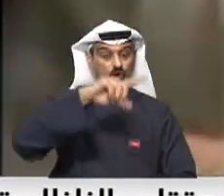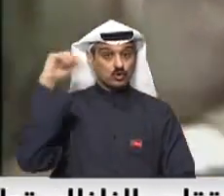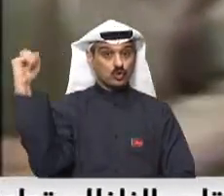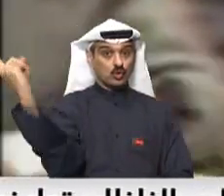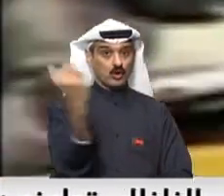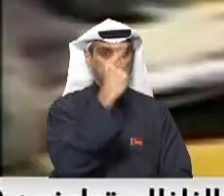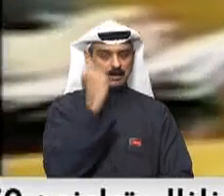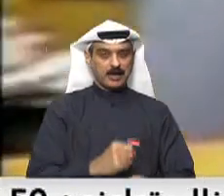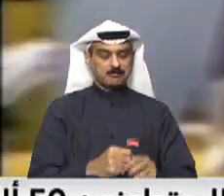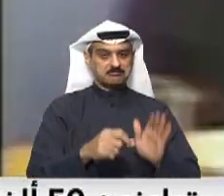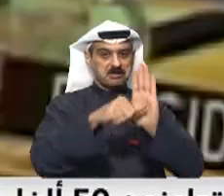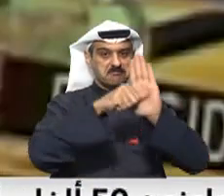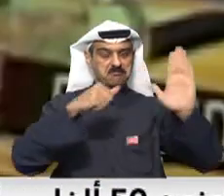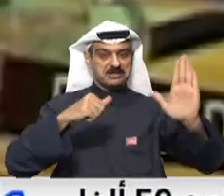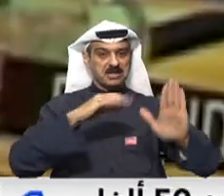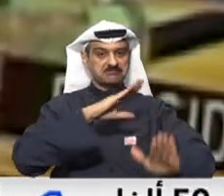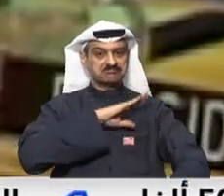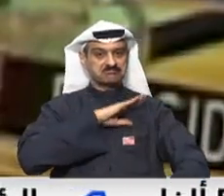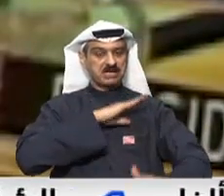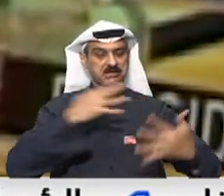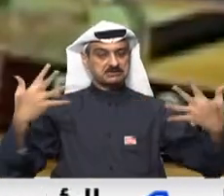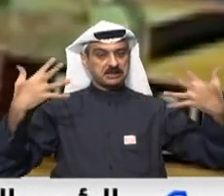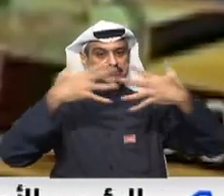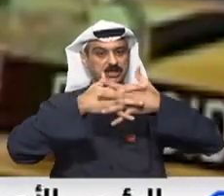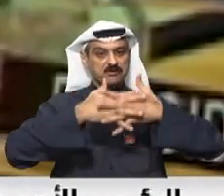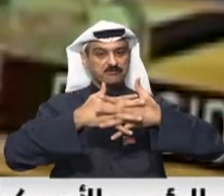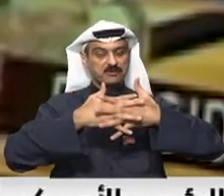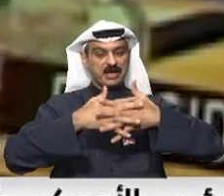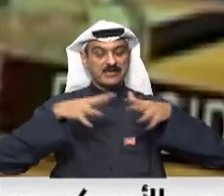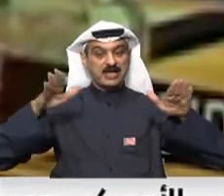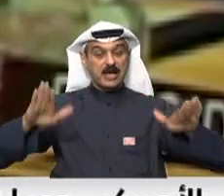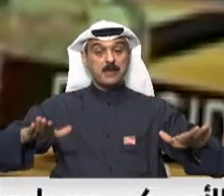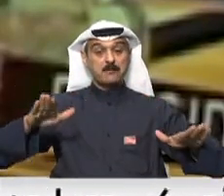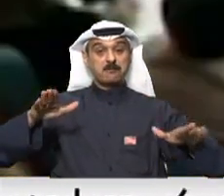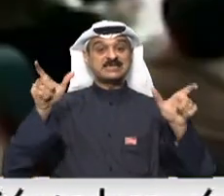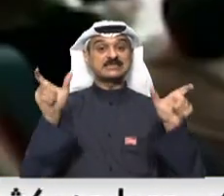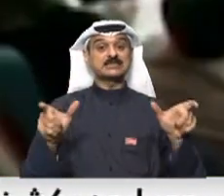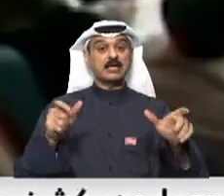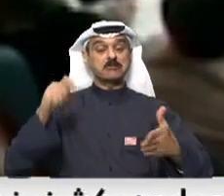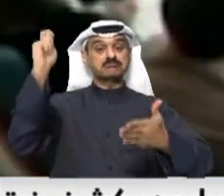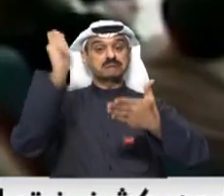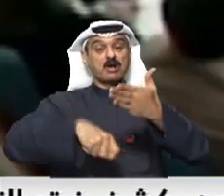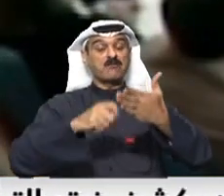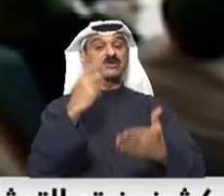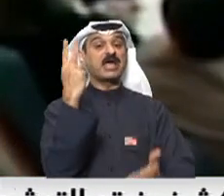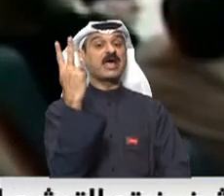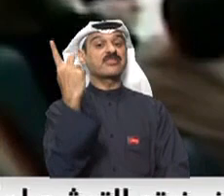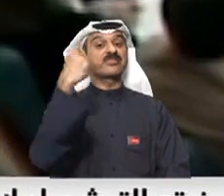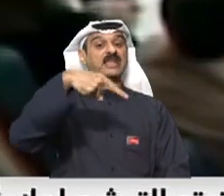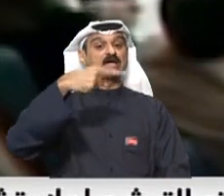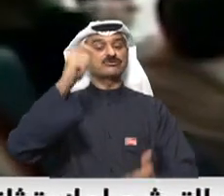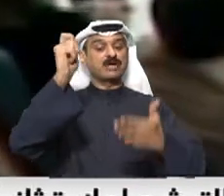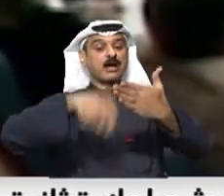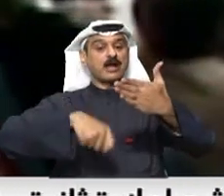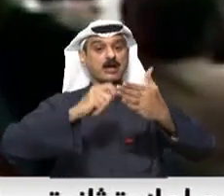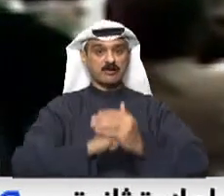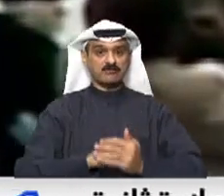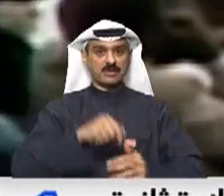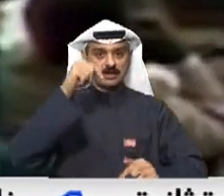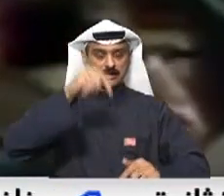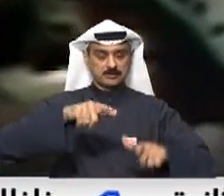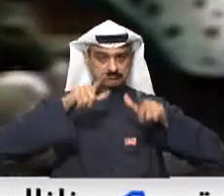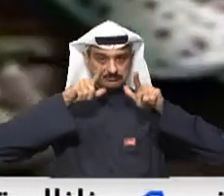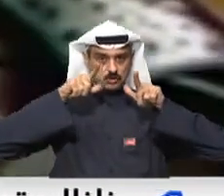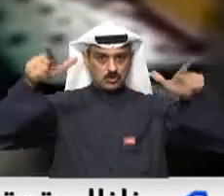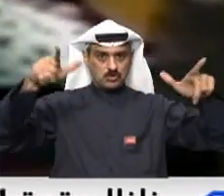العمليات العسكريه اصدر خلالها مجلس الامن الدولي 12 قرارا دوليا ملزما تشيد بصراحه الى